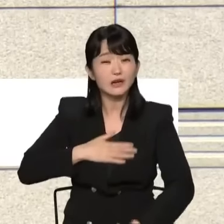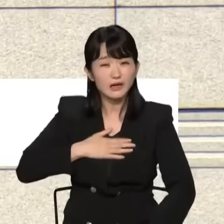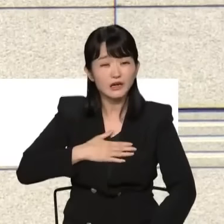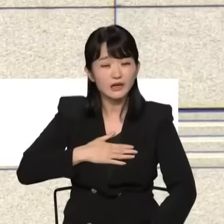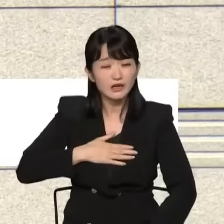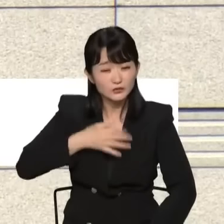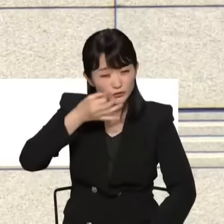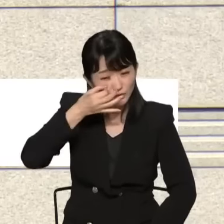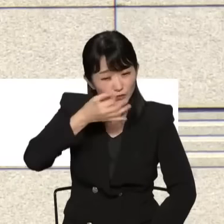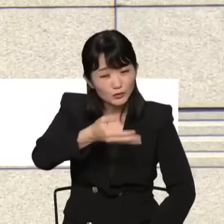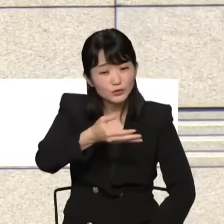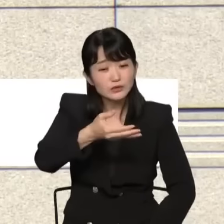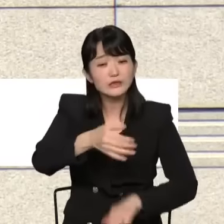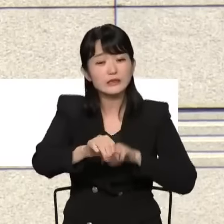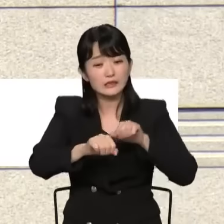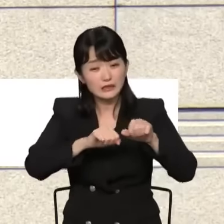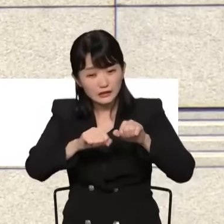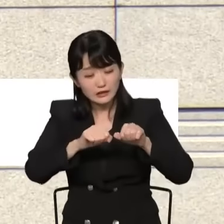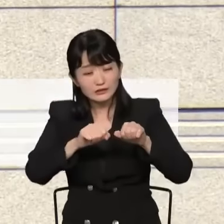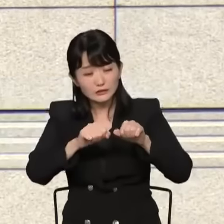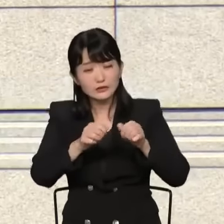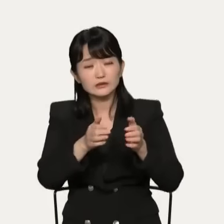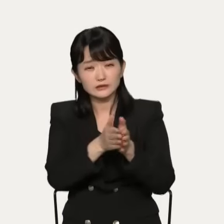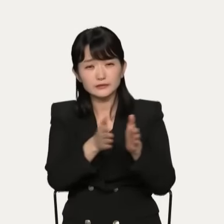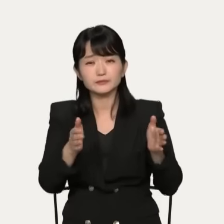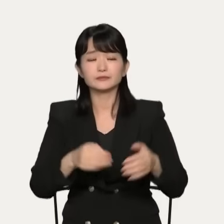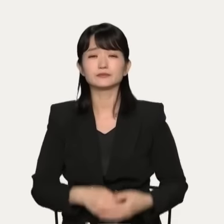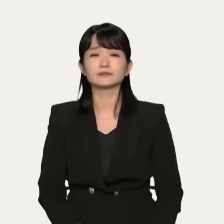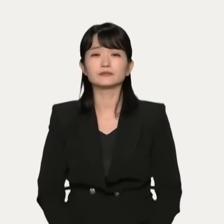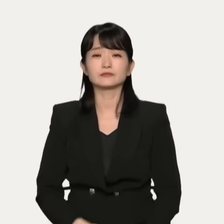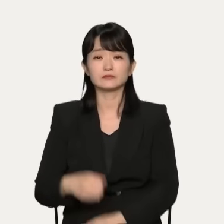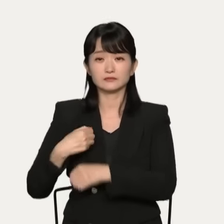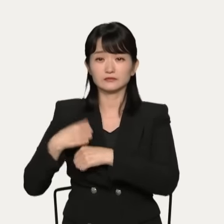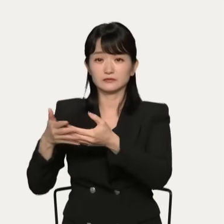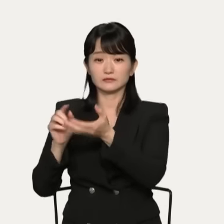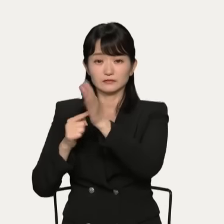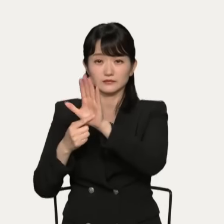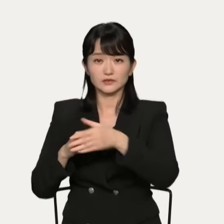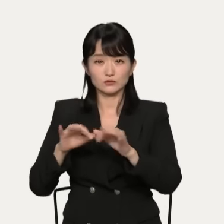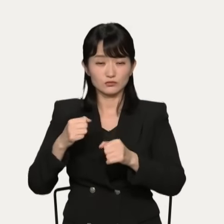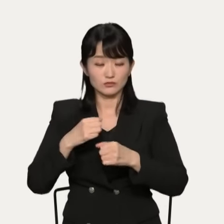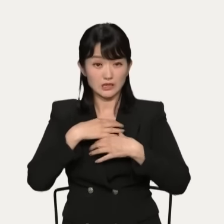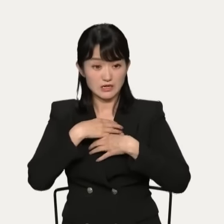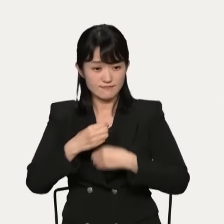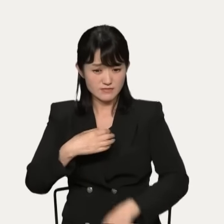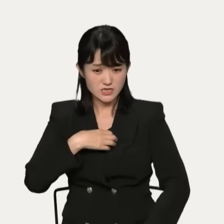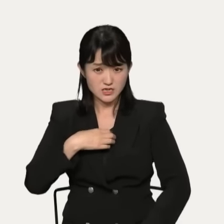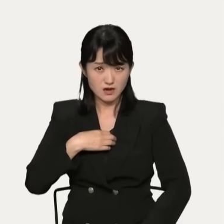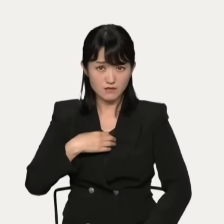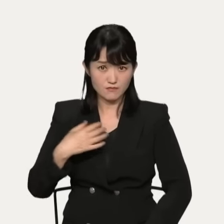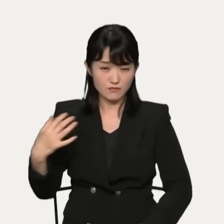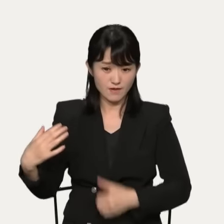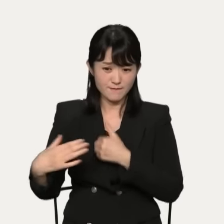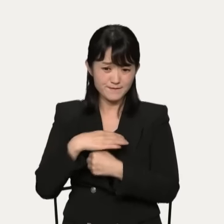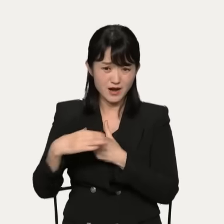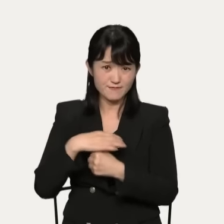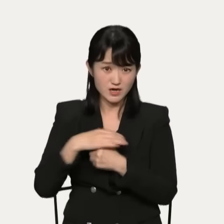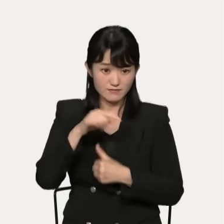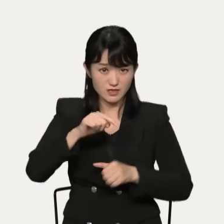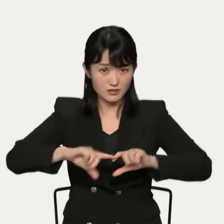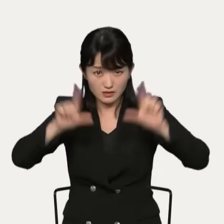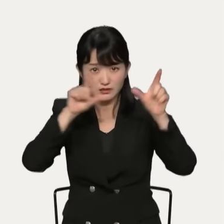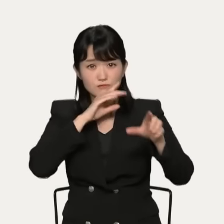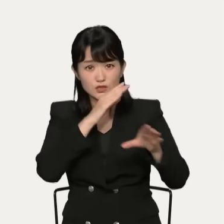분명히 보여주기 위한 행동에는 돌입했다. 국방부는 국민 안전에 위해를 가하면 그날이 북한 정권의